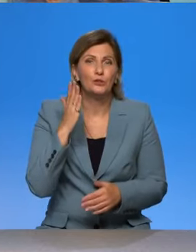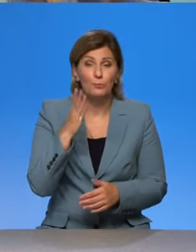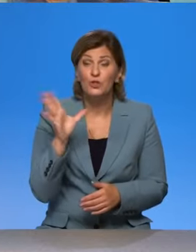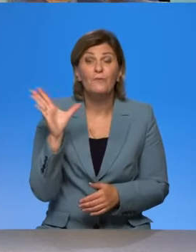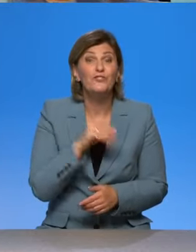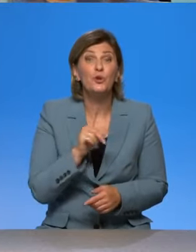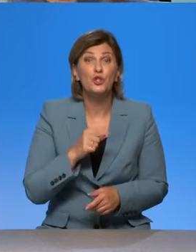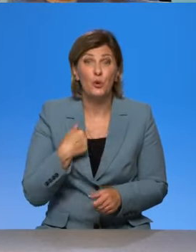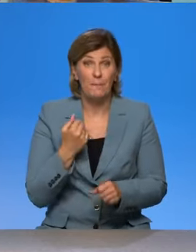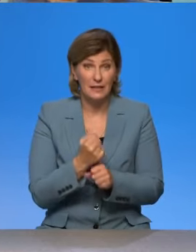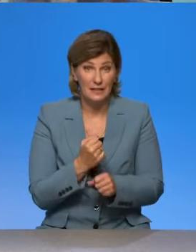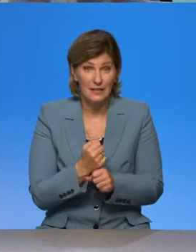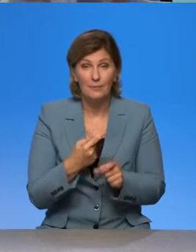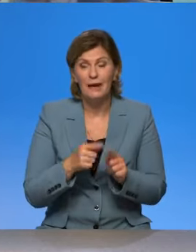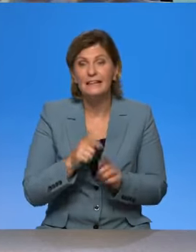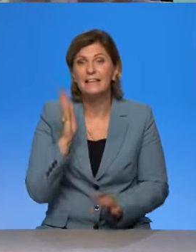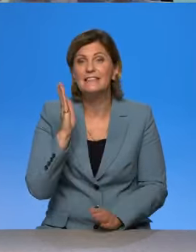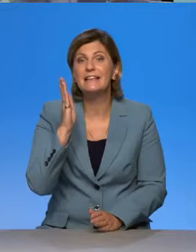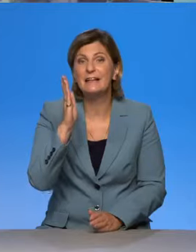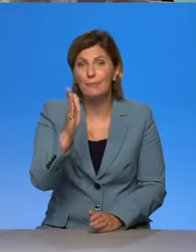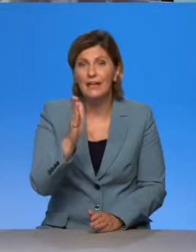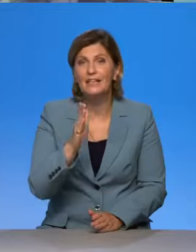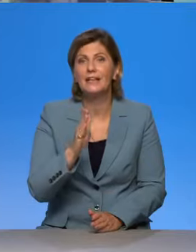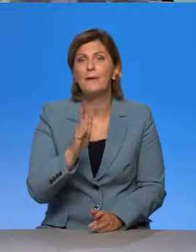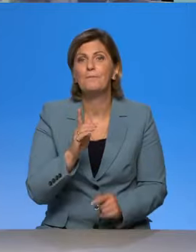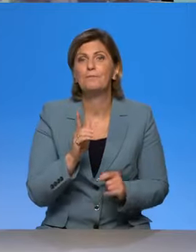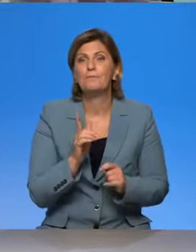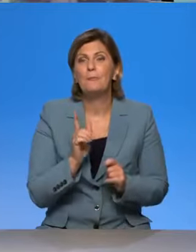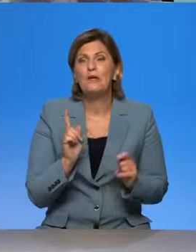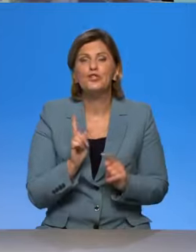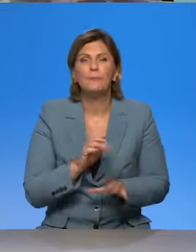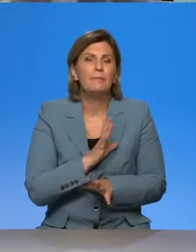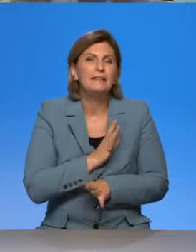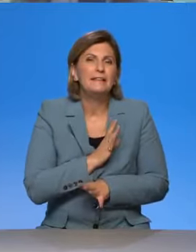это стремление избежать вот этих